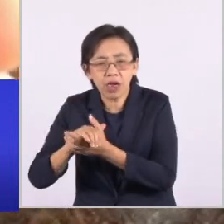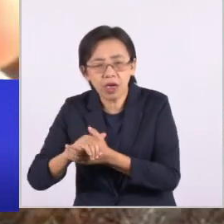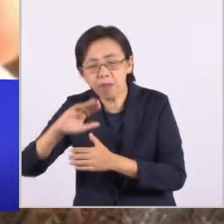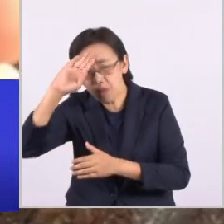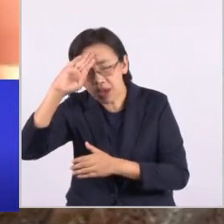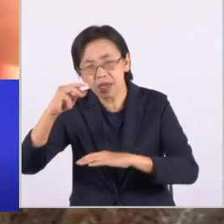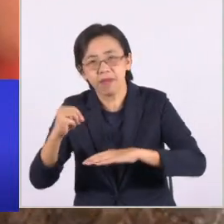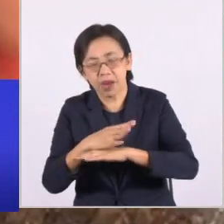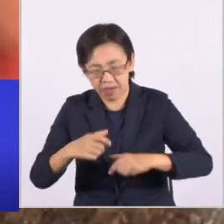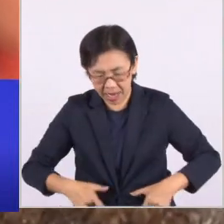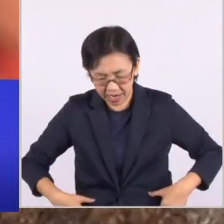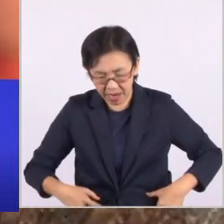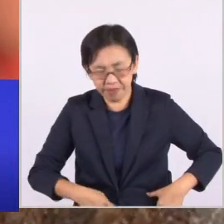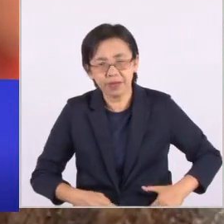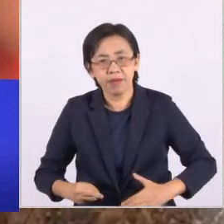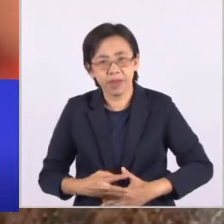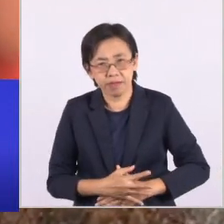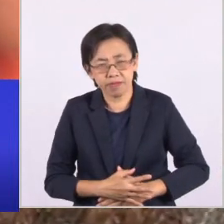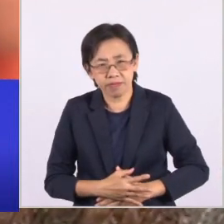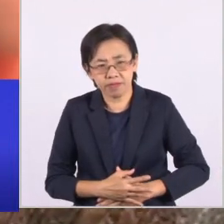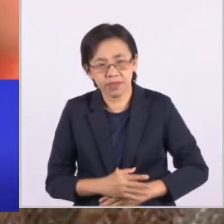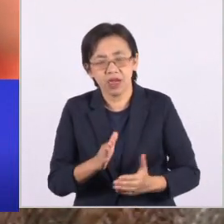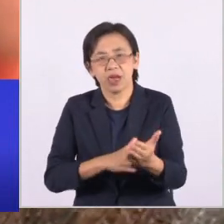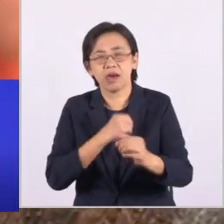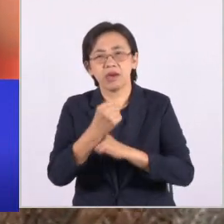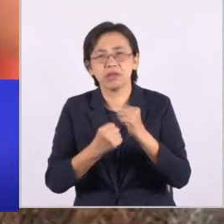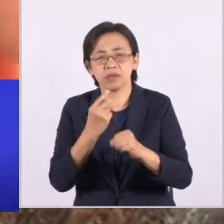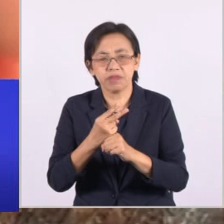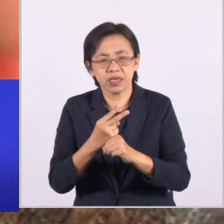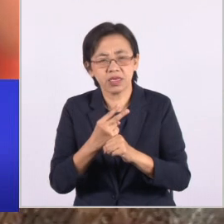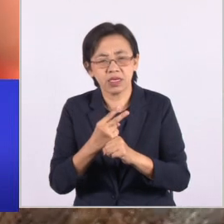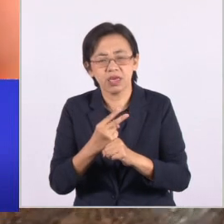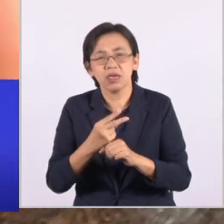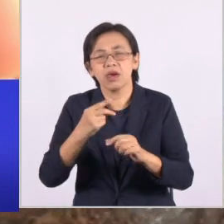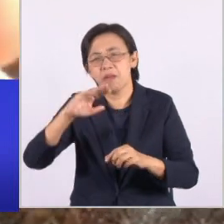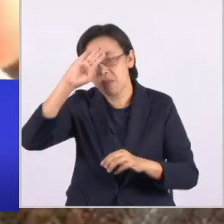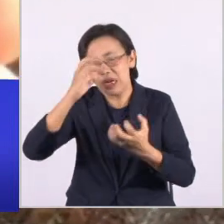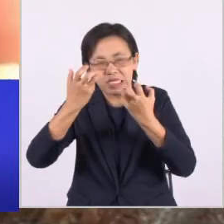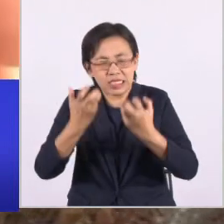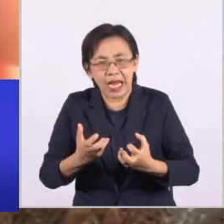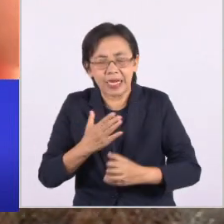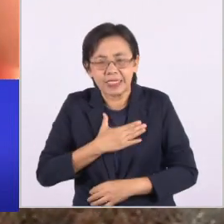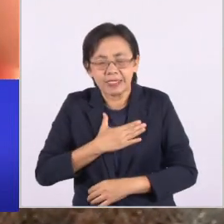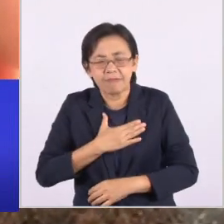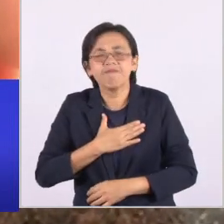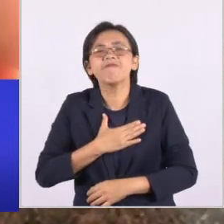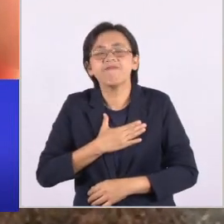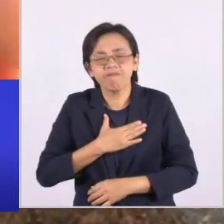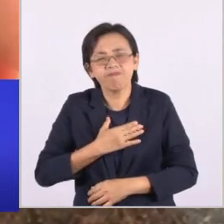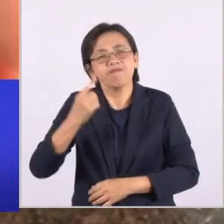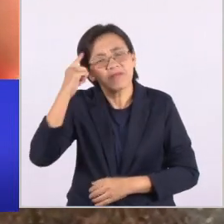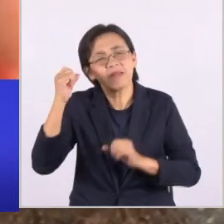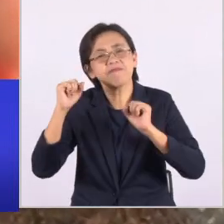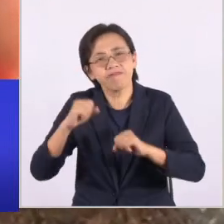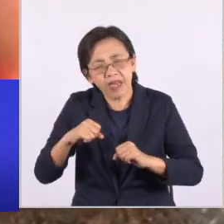มดลูกรักษาตัวต่อเนื่องมาถึง 2ปีจนอาการเริ่มทรุดหนักตัวเองก็เลยคิดว่าต้องตัดสินใจแล้ว